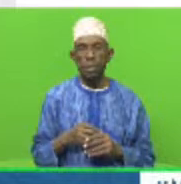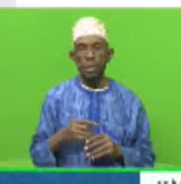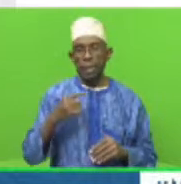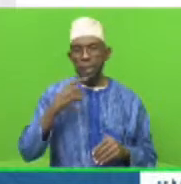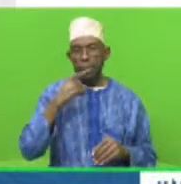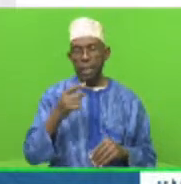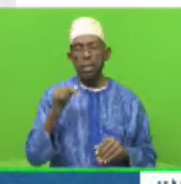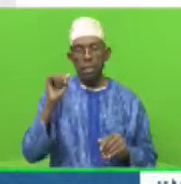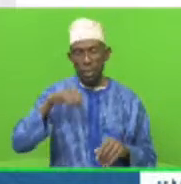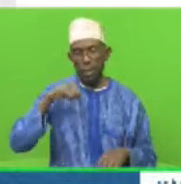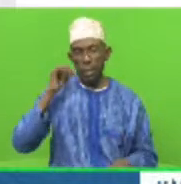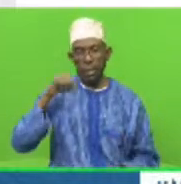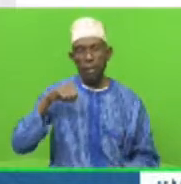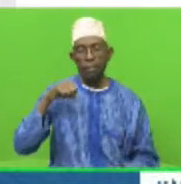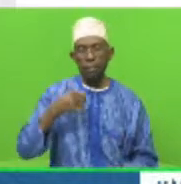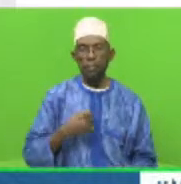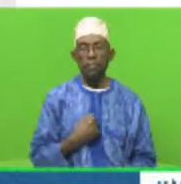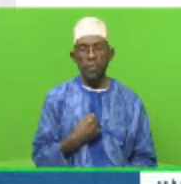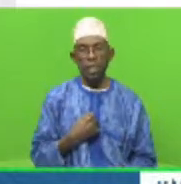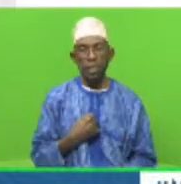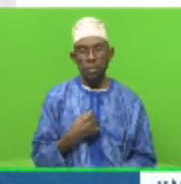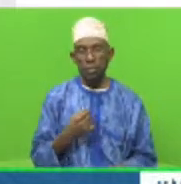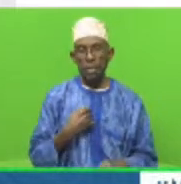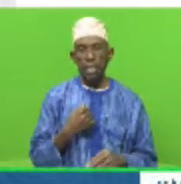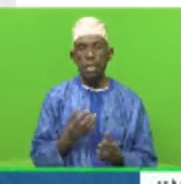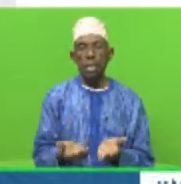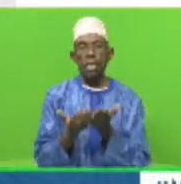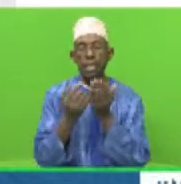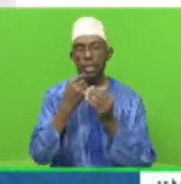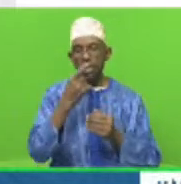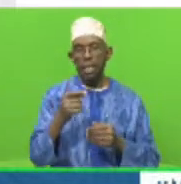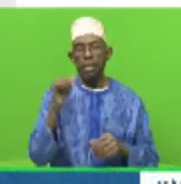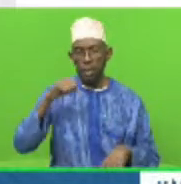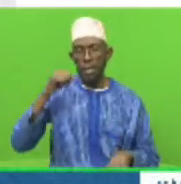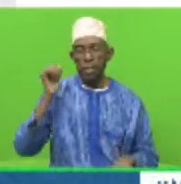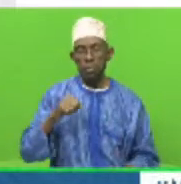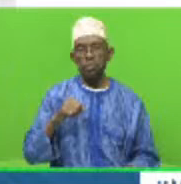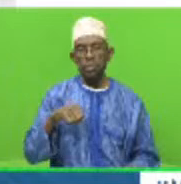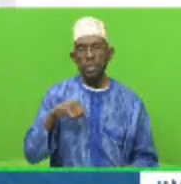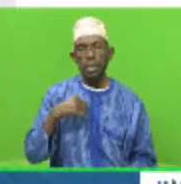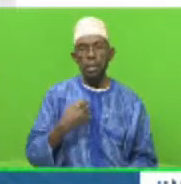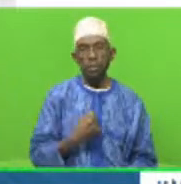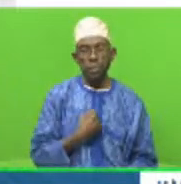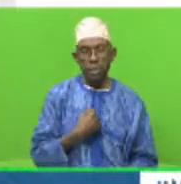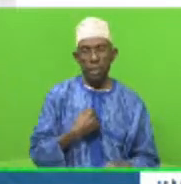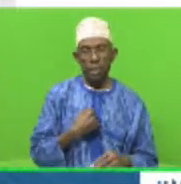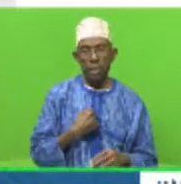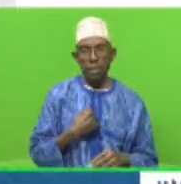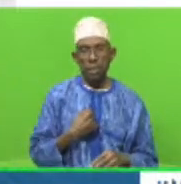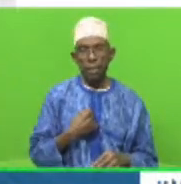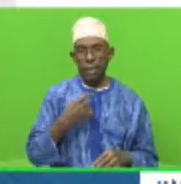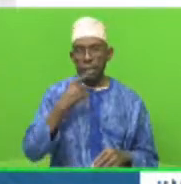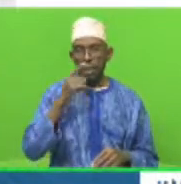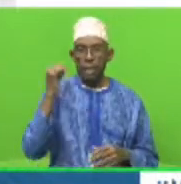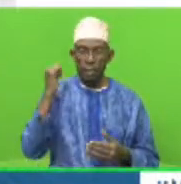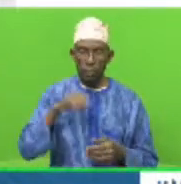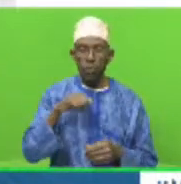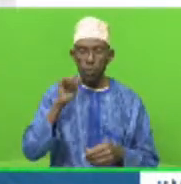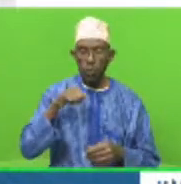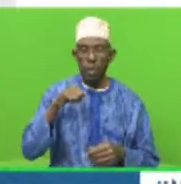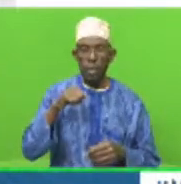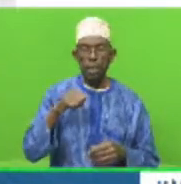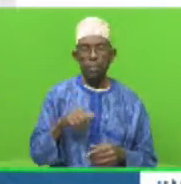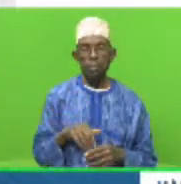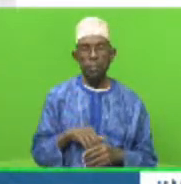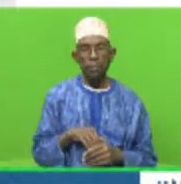فقلنا نعم، فقالوا فينا الندوة، فقلنا نعم، ثم قالوا فينا اللواء، فقلنا نعم، قالوا